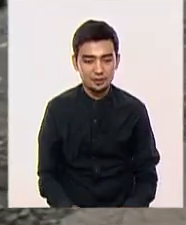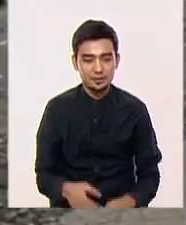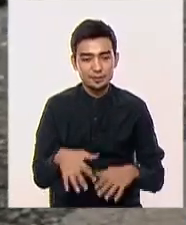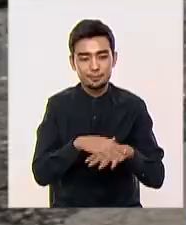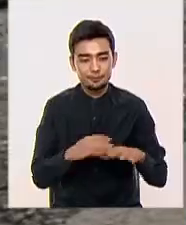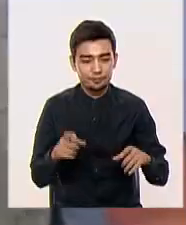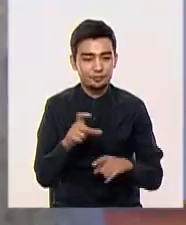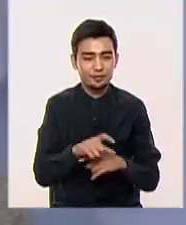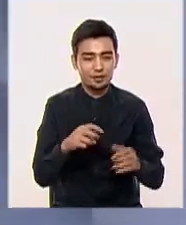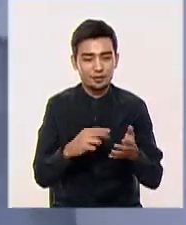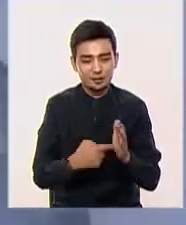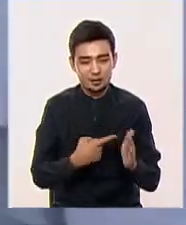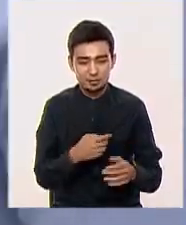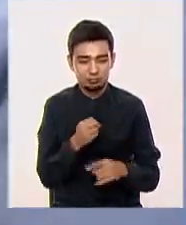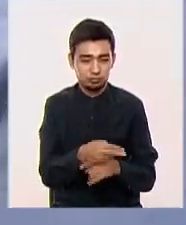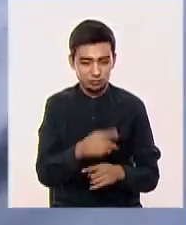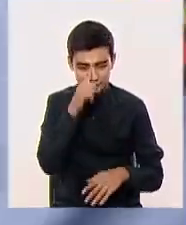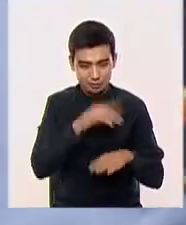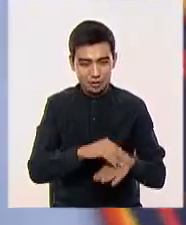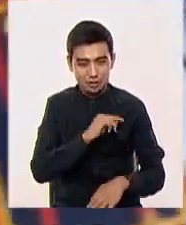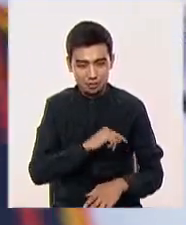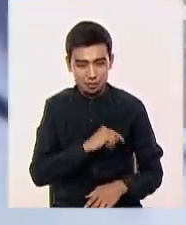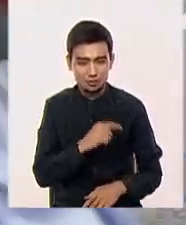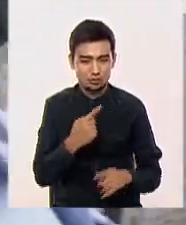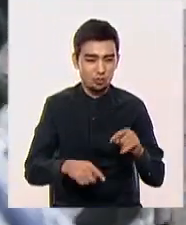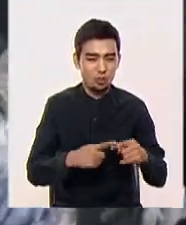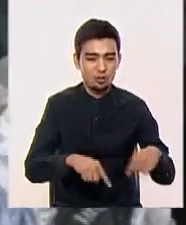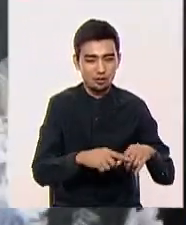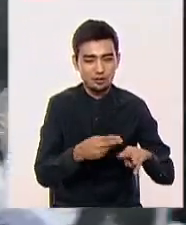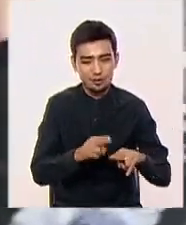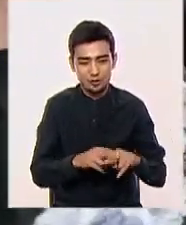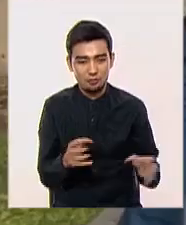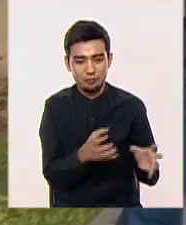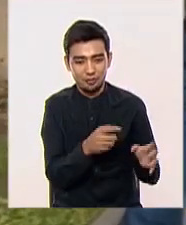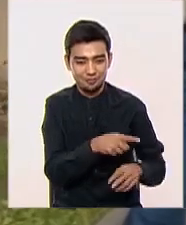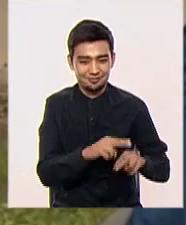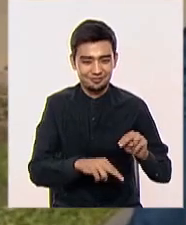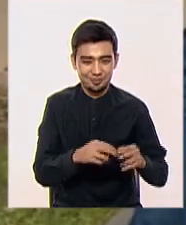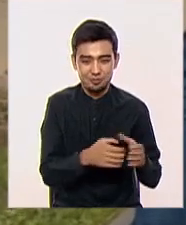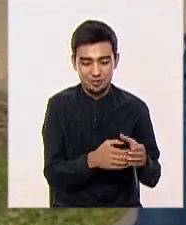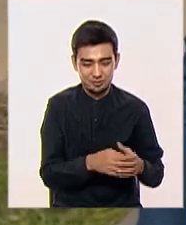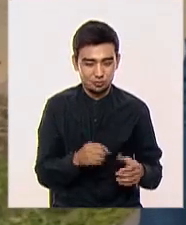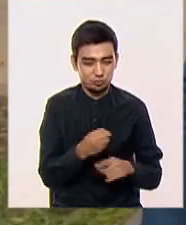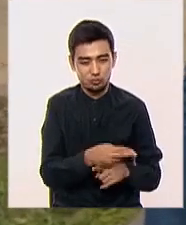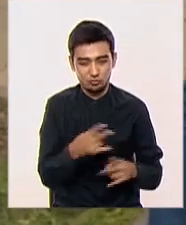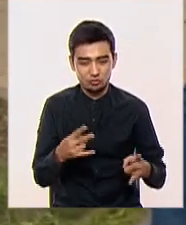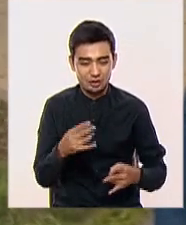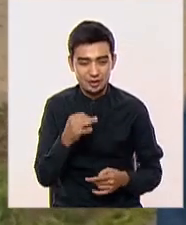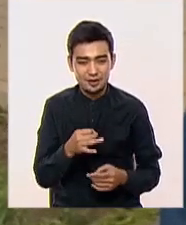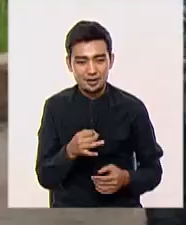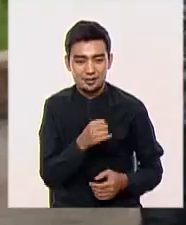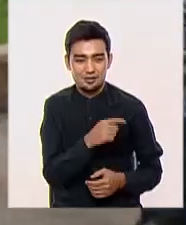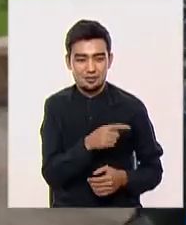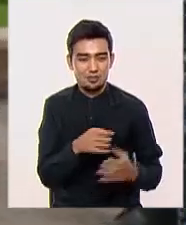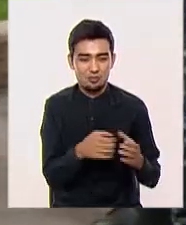Собравшиеся вышли с требованием уволить сотрудников акимата и других госорганов, которые якобы покрывают застройщика, а также конфисковать имущество компании.